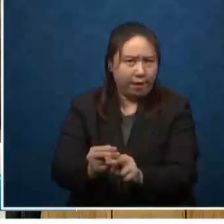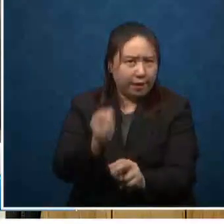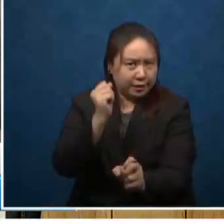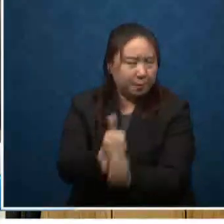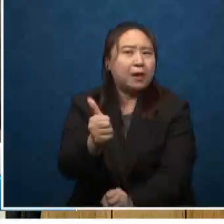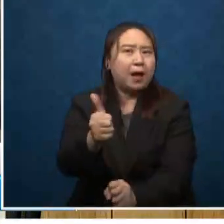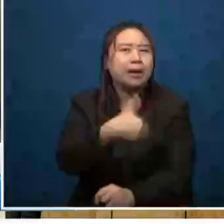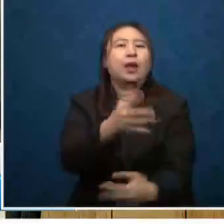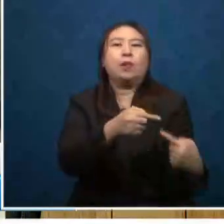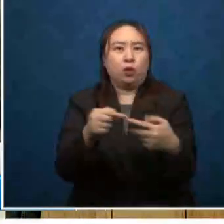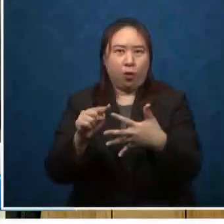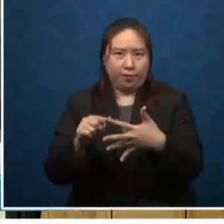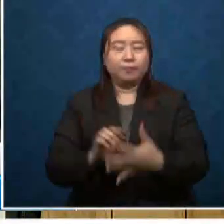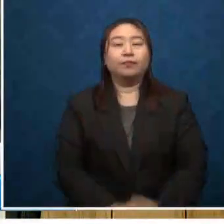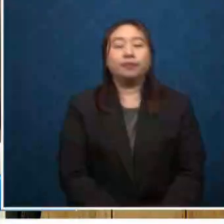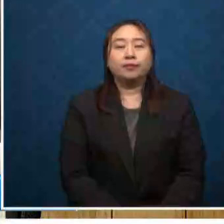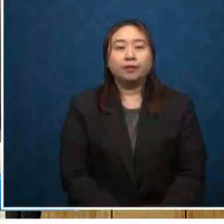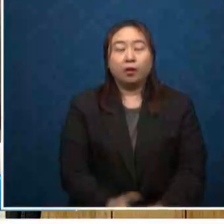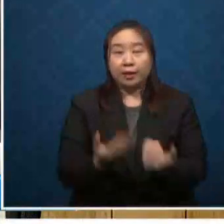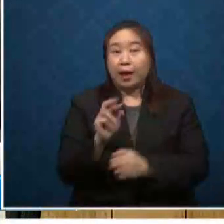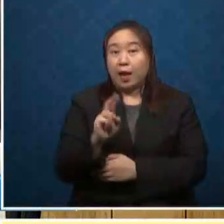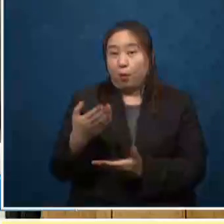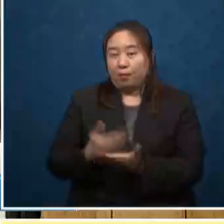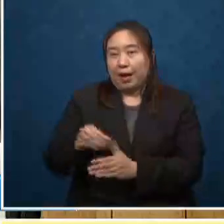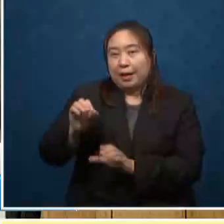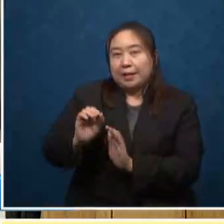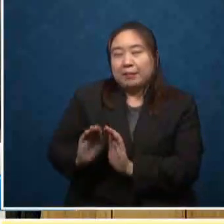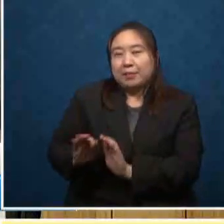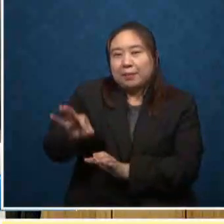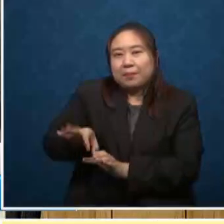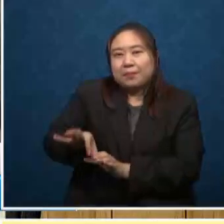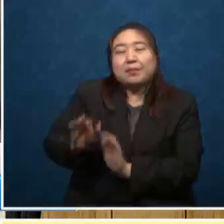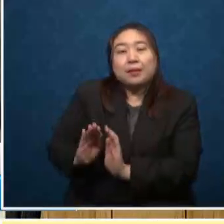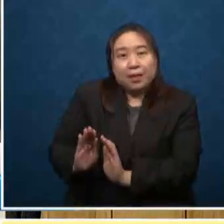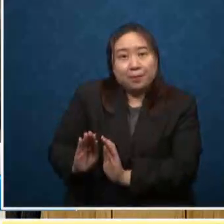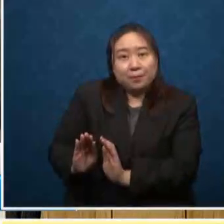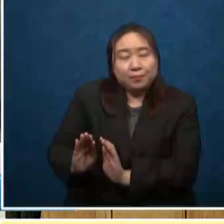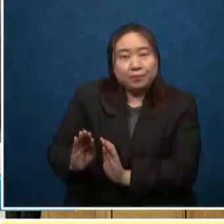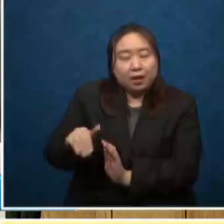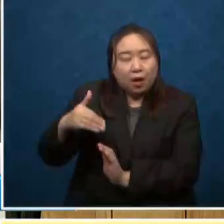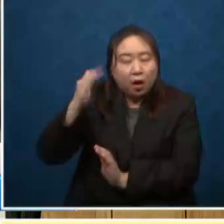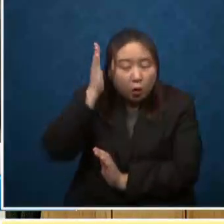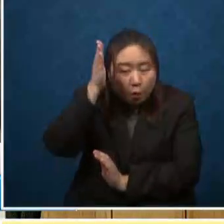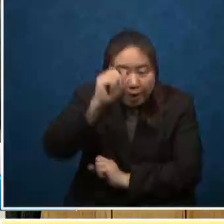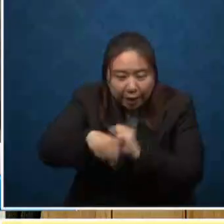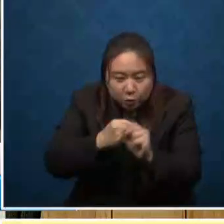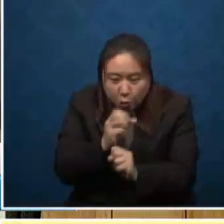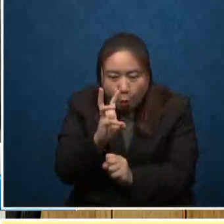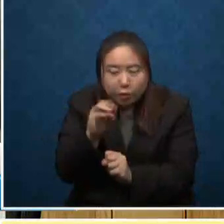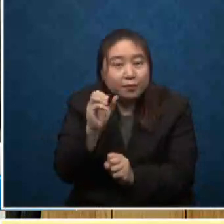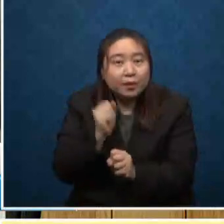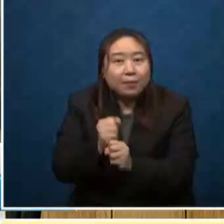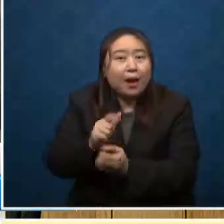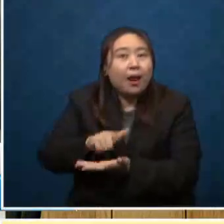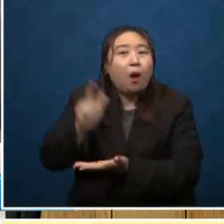ถัดมาครับระบบการออมเพื่อสร้างหลักประกันรายได้ ถึงวัยเกษียณหรืออะไรก็ตามเนี่ยนะครับผมท่านประ